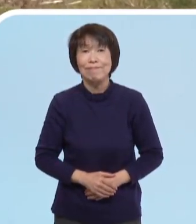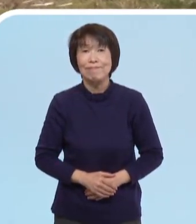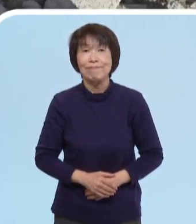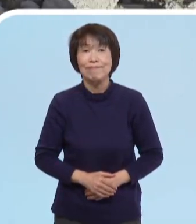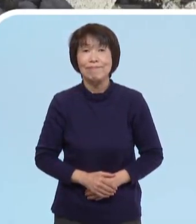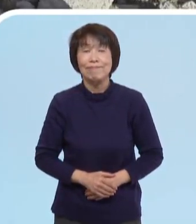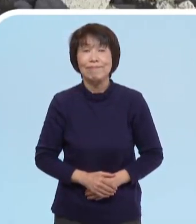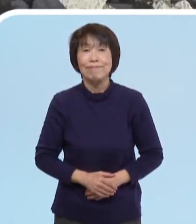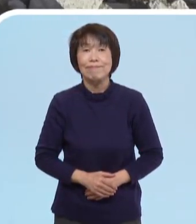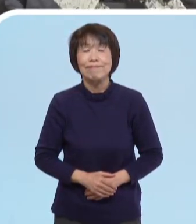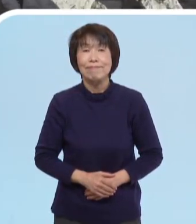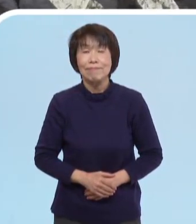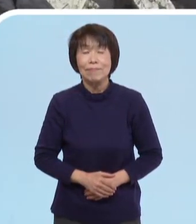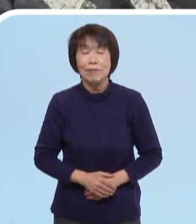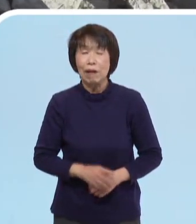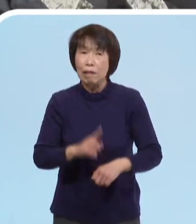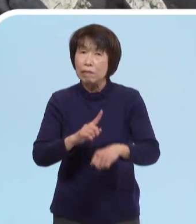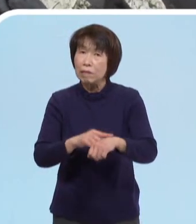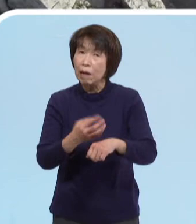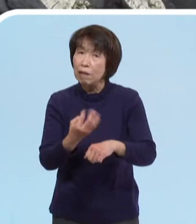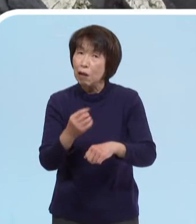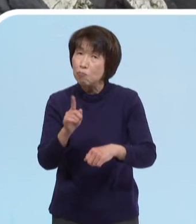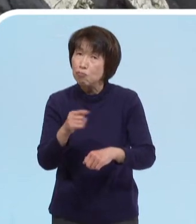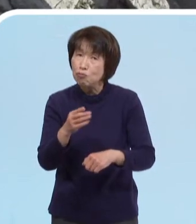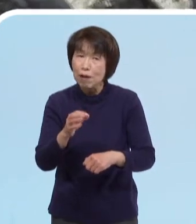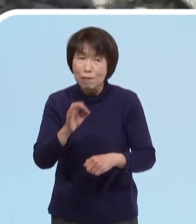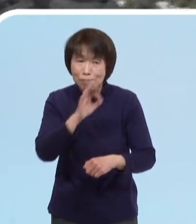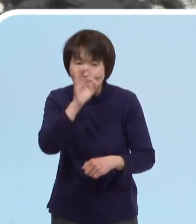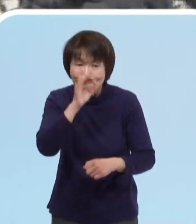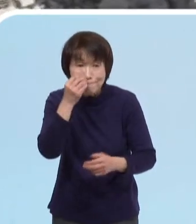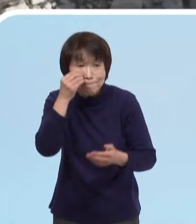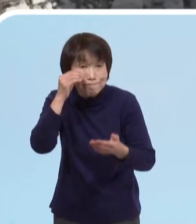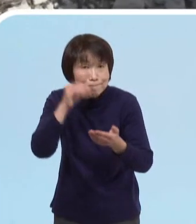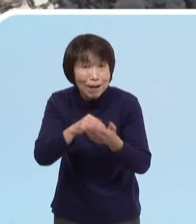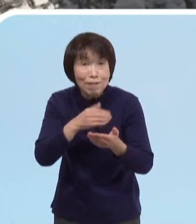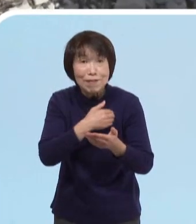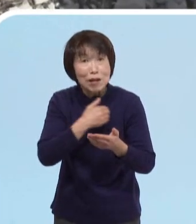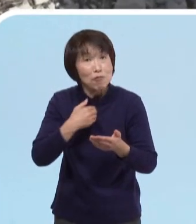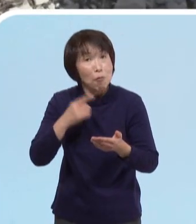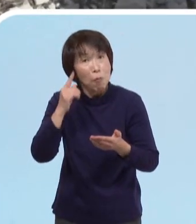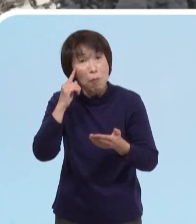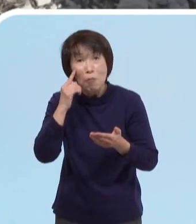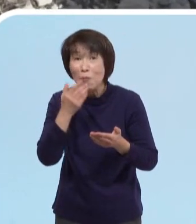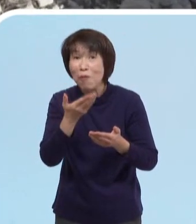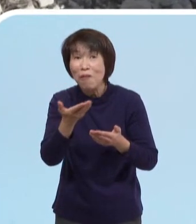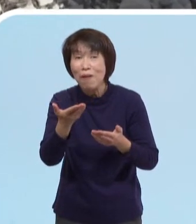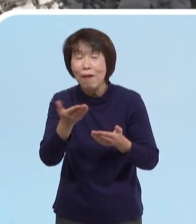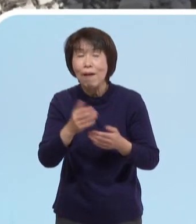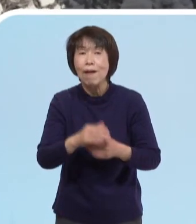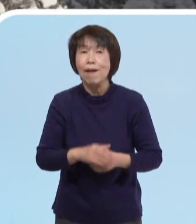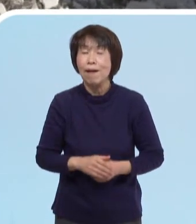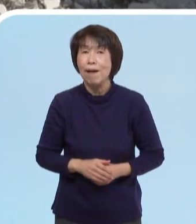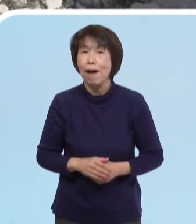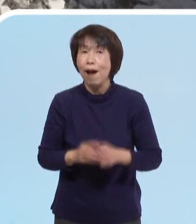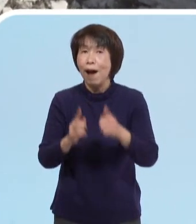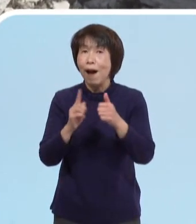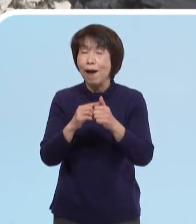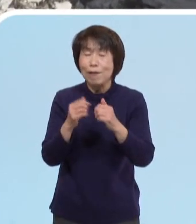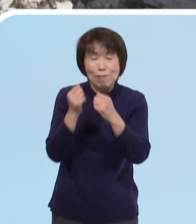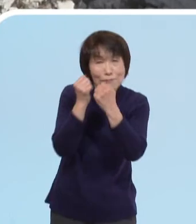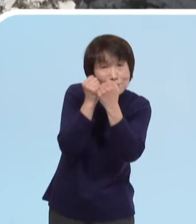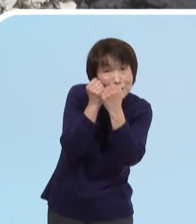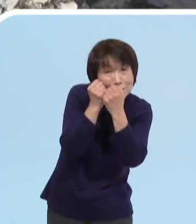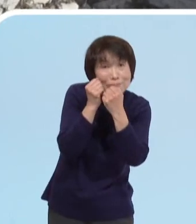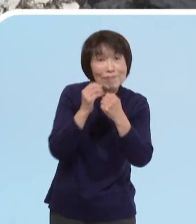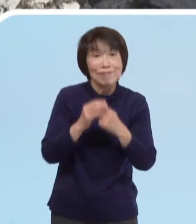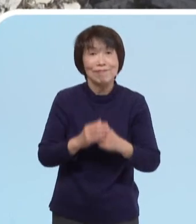。さて、どれくらいの速さで瓦礫に埋もれた人を見つけられるのでしょうか。光圀さん、土管の中に